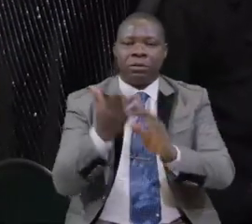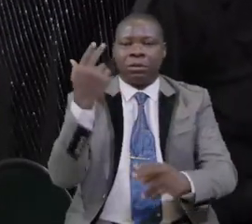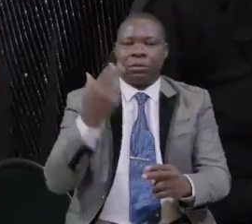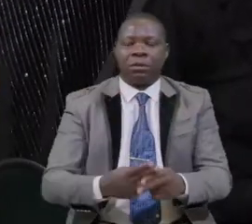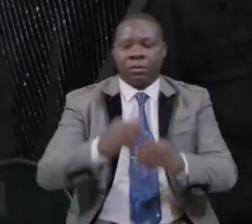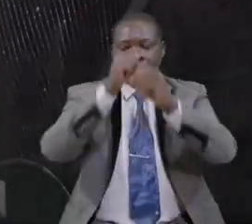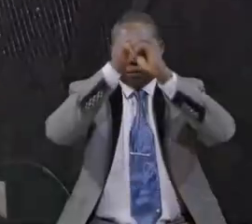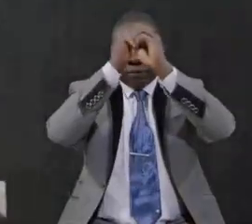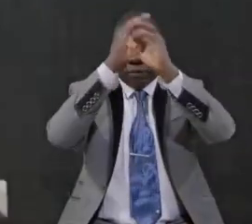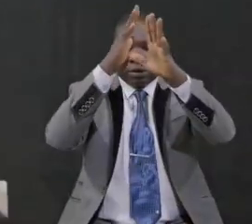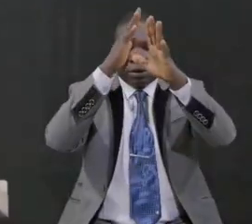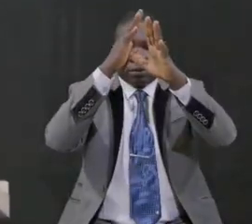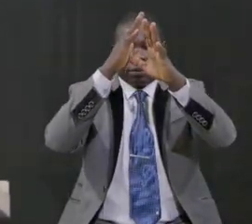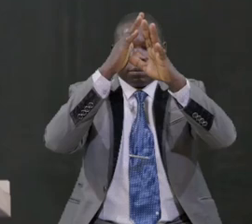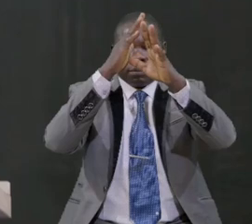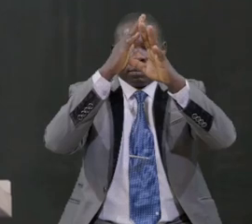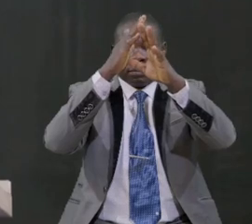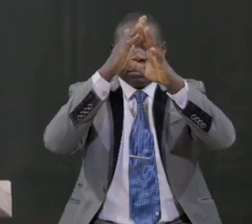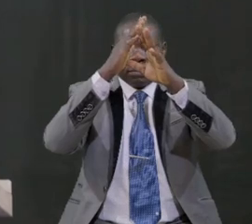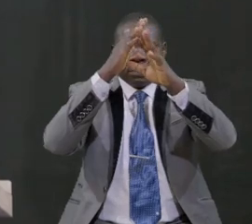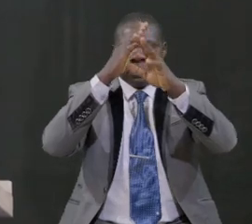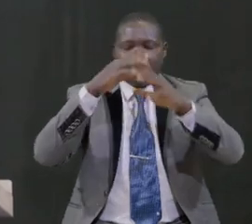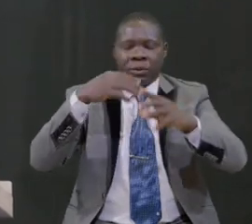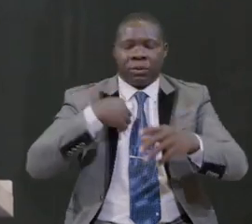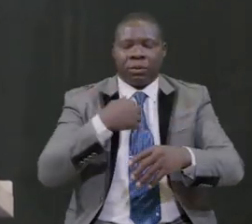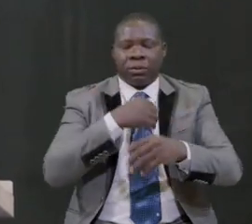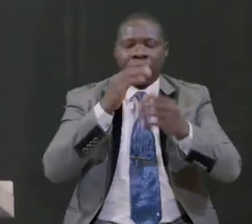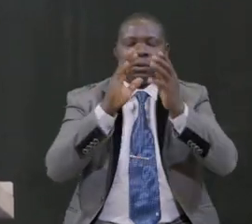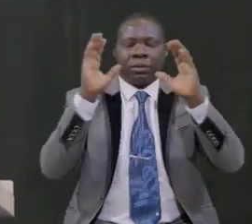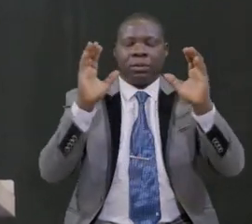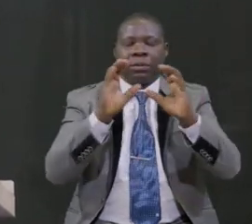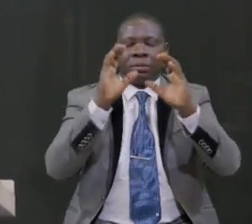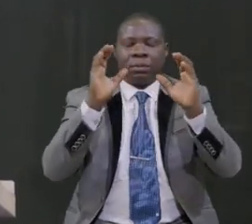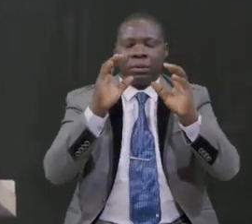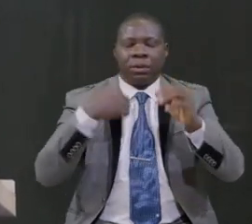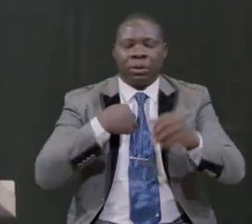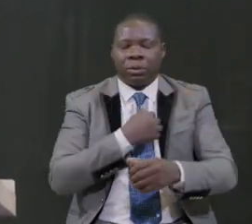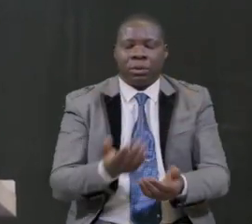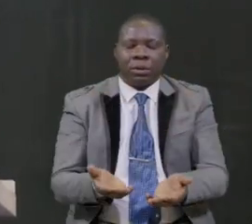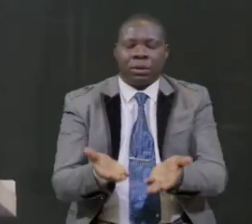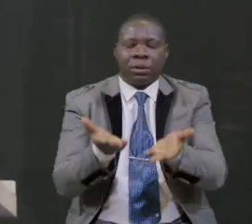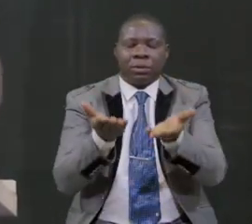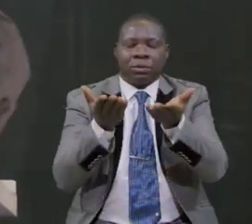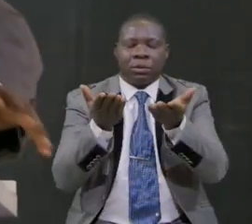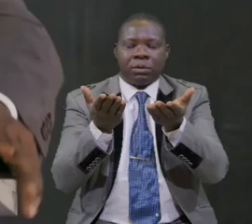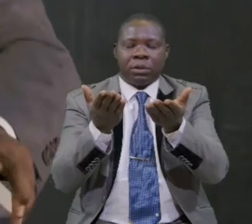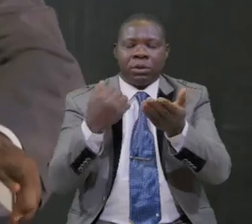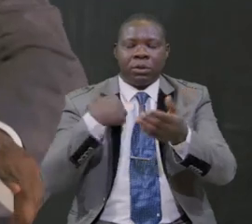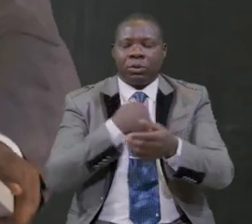Père, nous célébrons, nous exaltons, nous t'honorons.